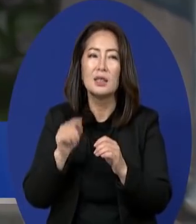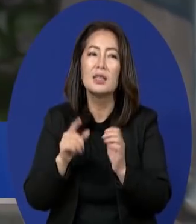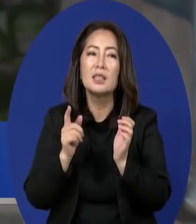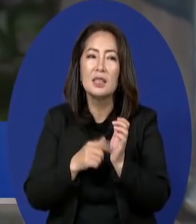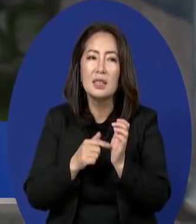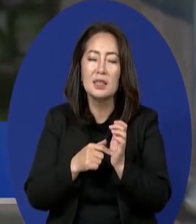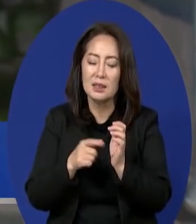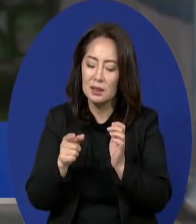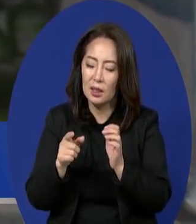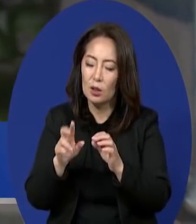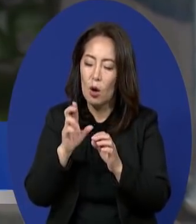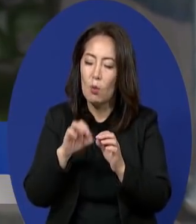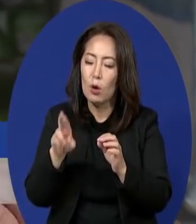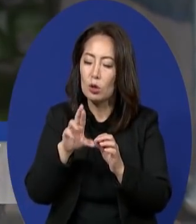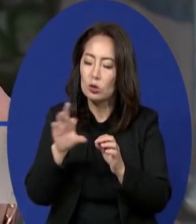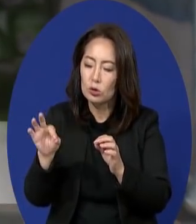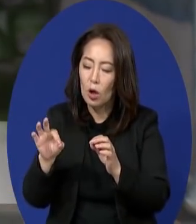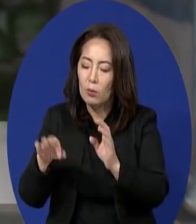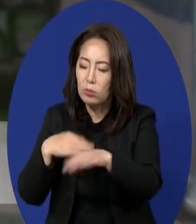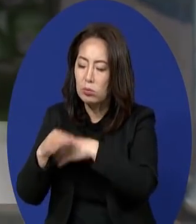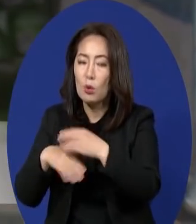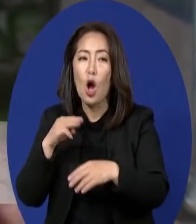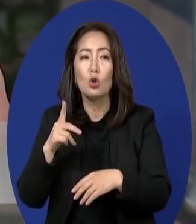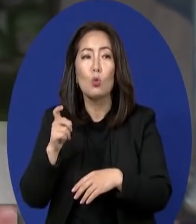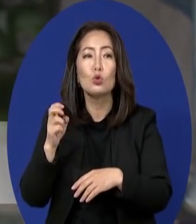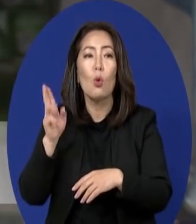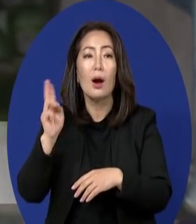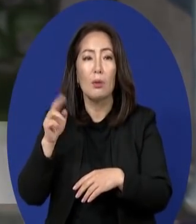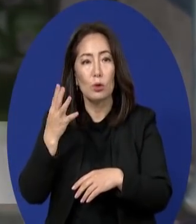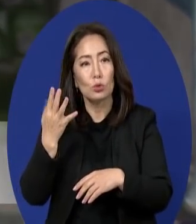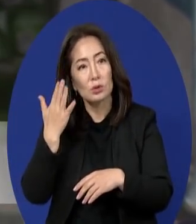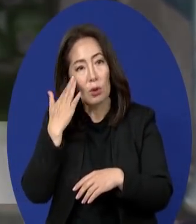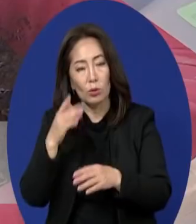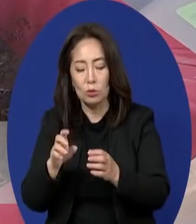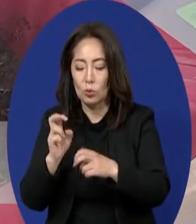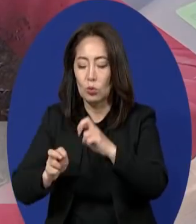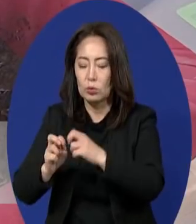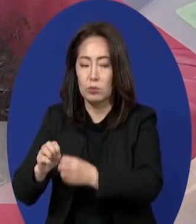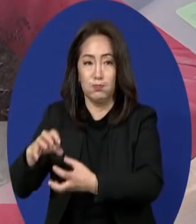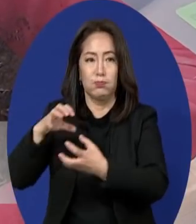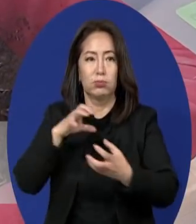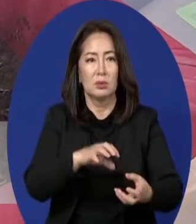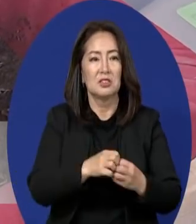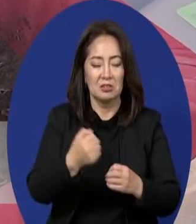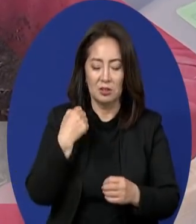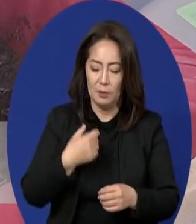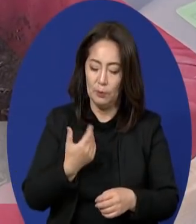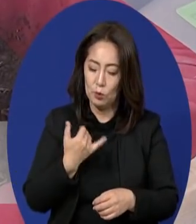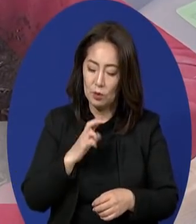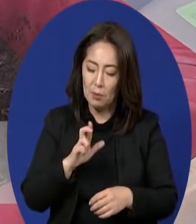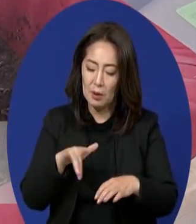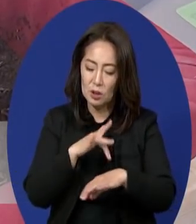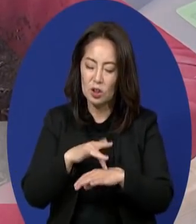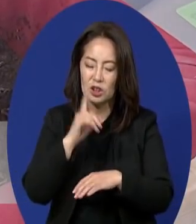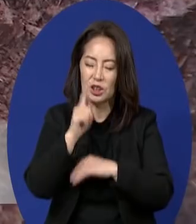шаардлагатай тэр компост бордоо болох процессыг Түмэн шууд компанийн 45 хоногт үйлдвэрлэдэг байгаа. Зөвхөн Улаанбаатар хотын хэмжээнд л ихэд